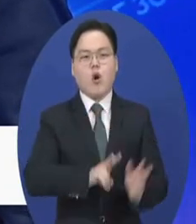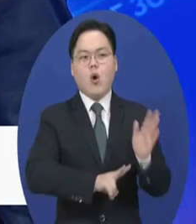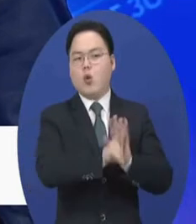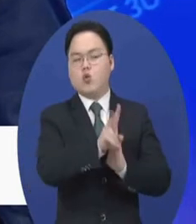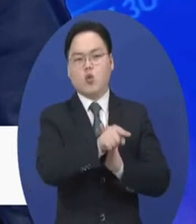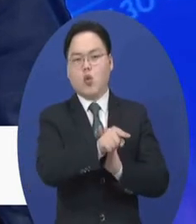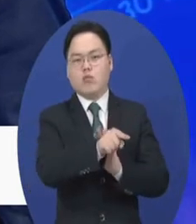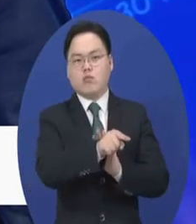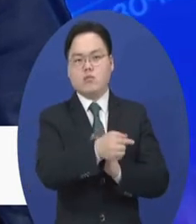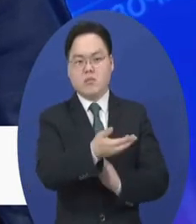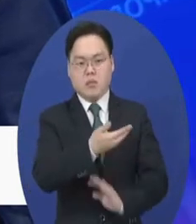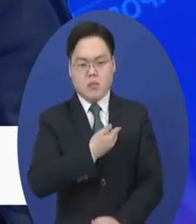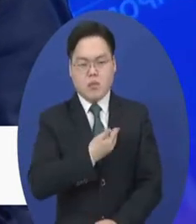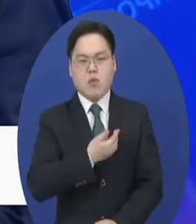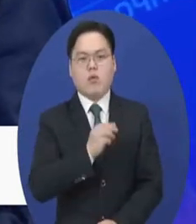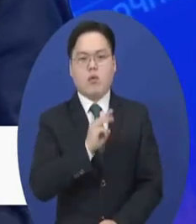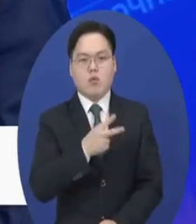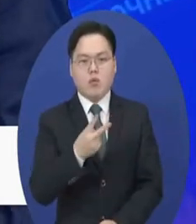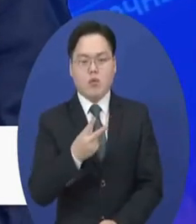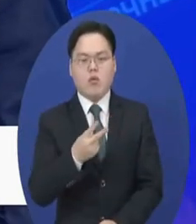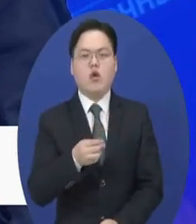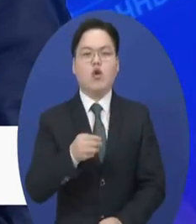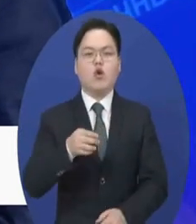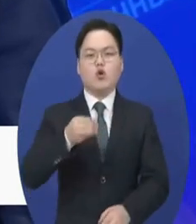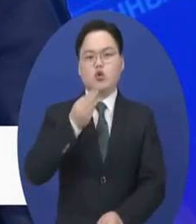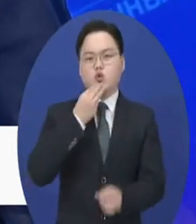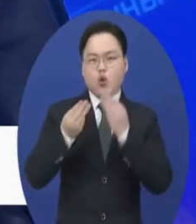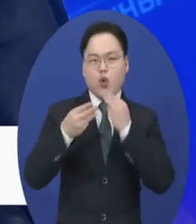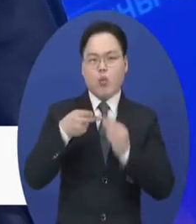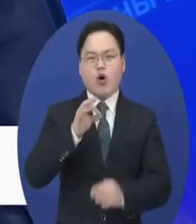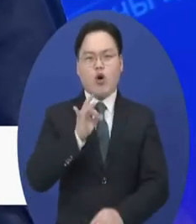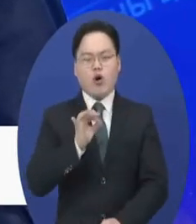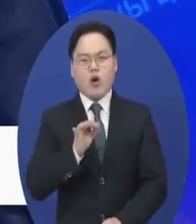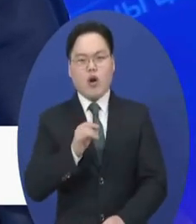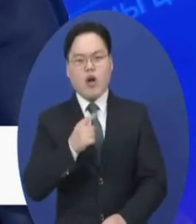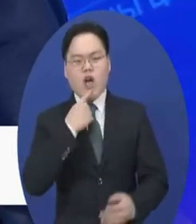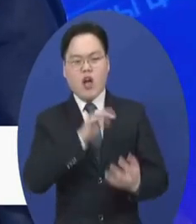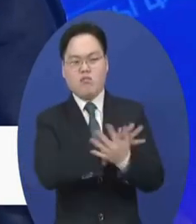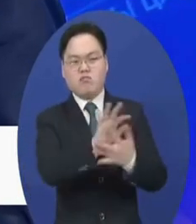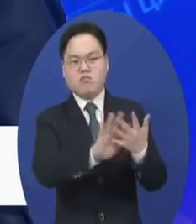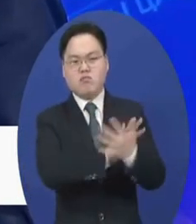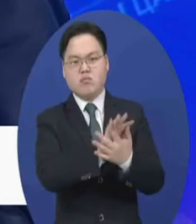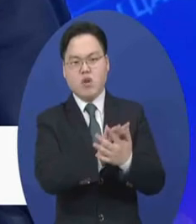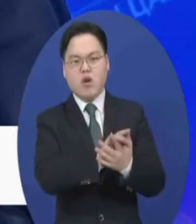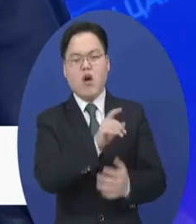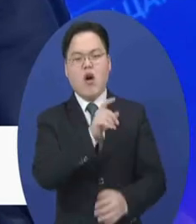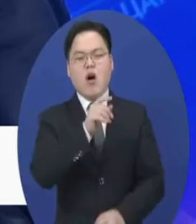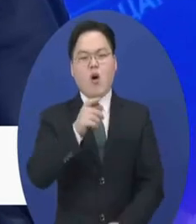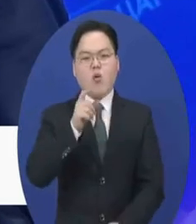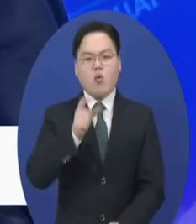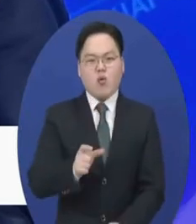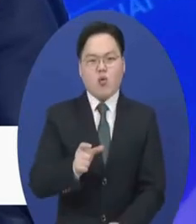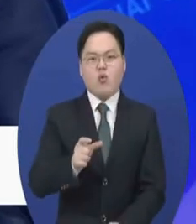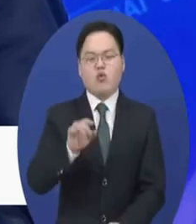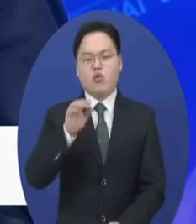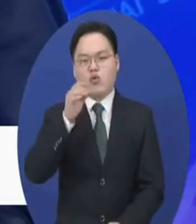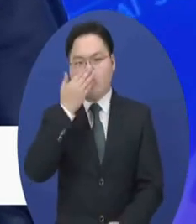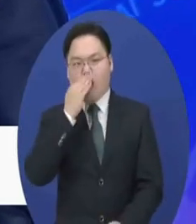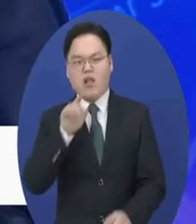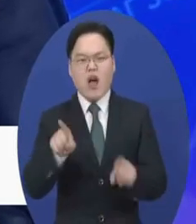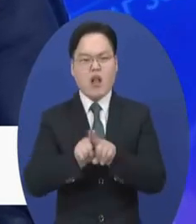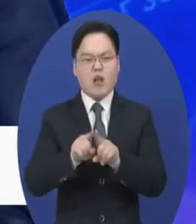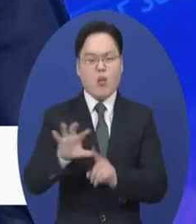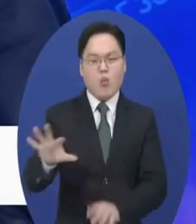үүсгэдэг асуудал гарч ирж байгаа. Тэгэхээр энэ шүүх прокурорын энэ нэг юм хувилдчихсан хүний хувь заяа эд хөрөнгөөр